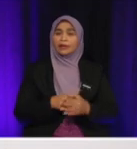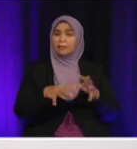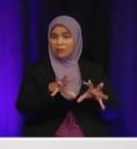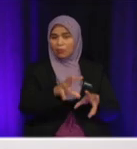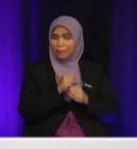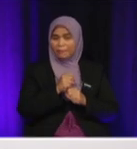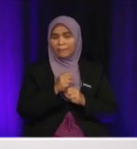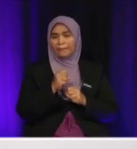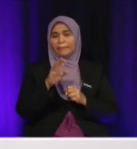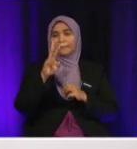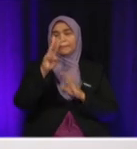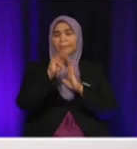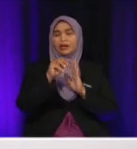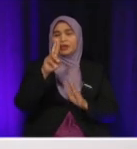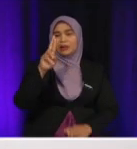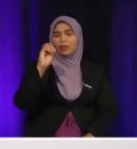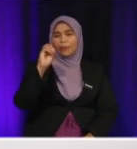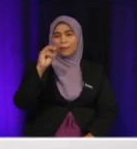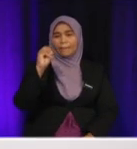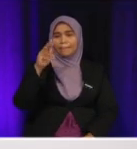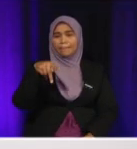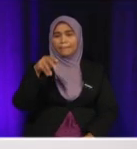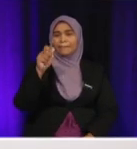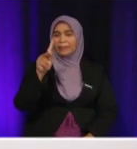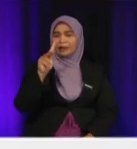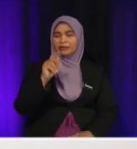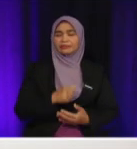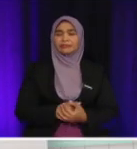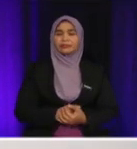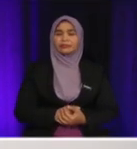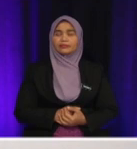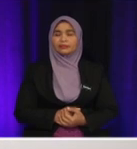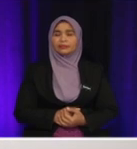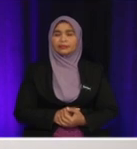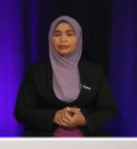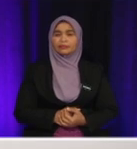Berempat. Merompak. Dan yang keempat, Fitri.